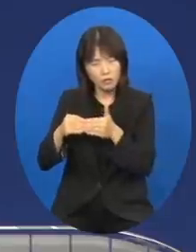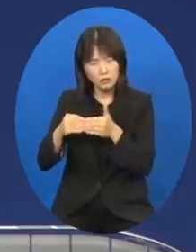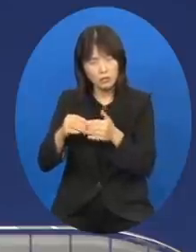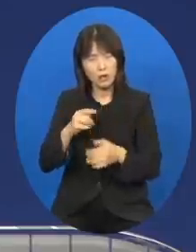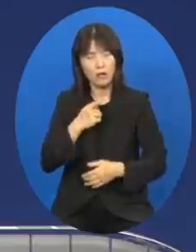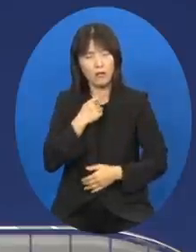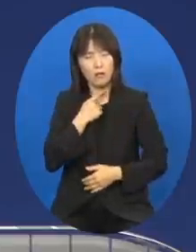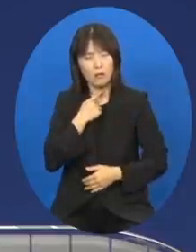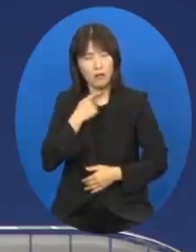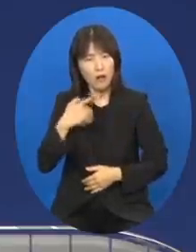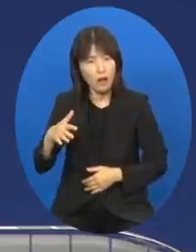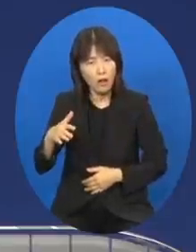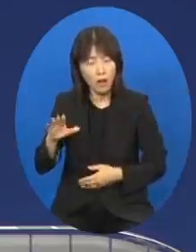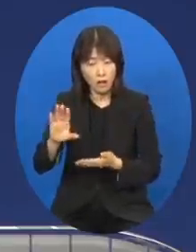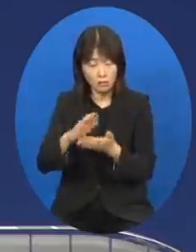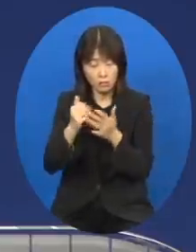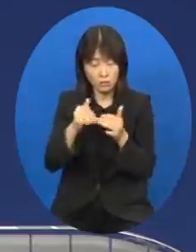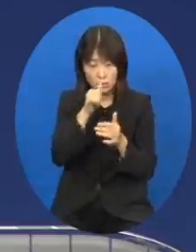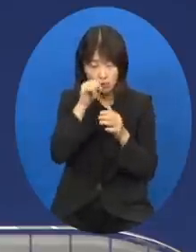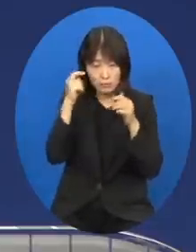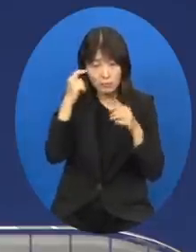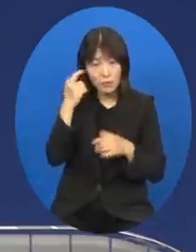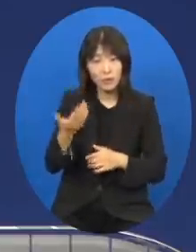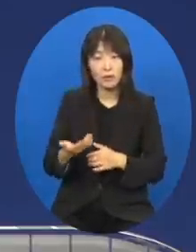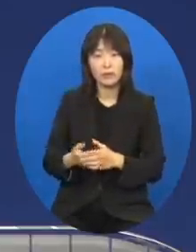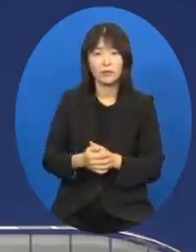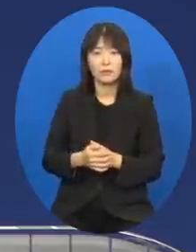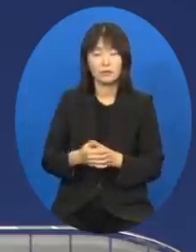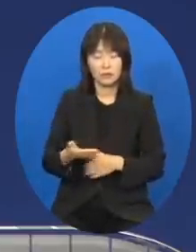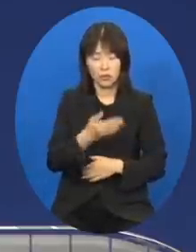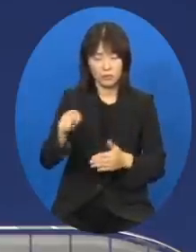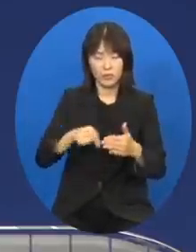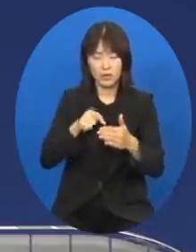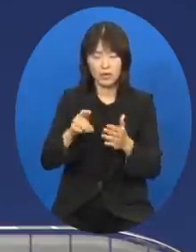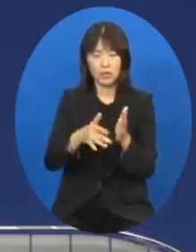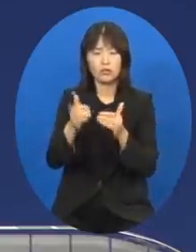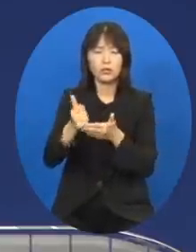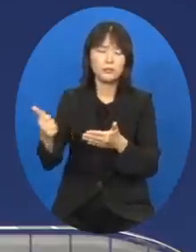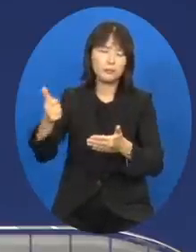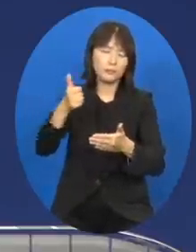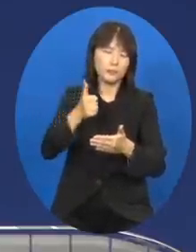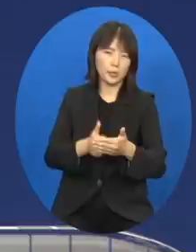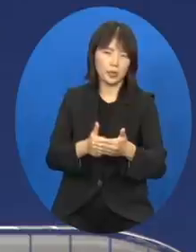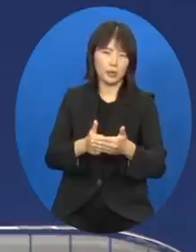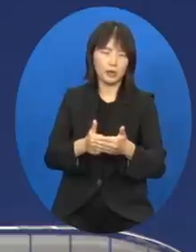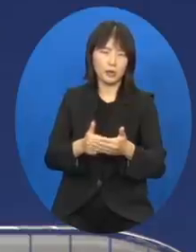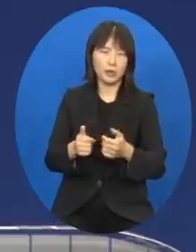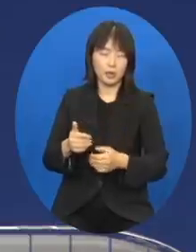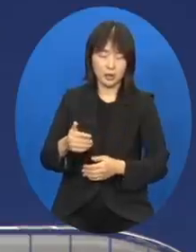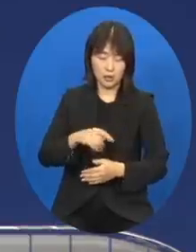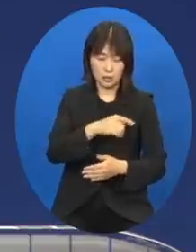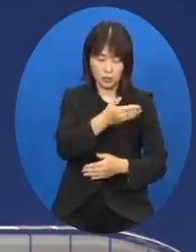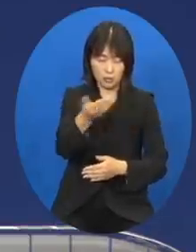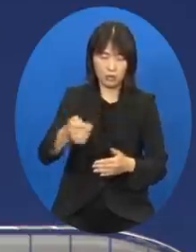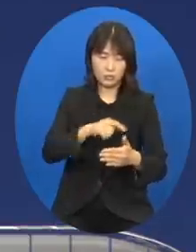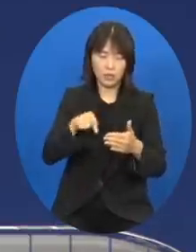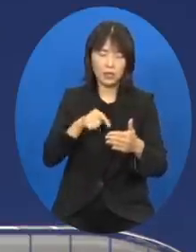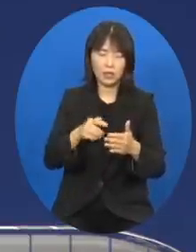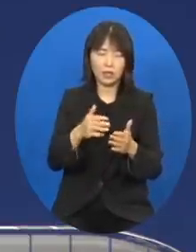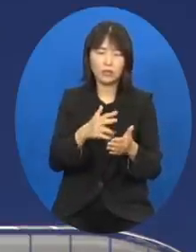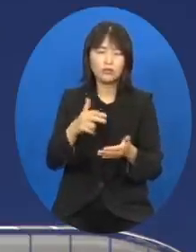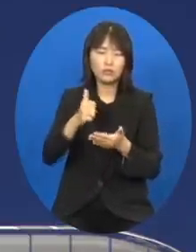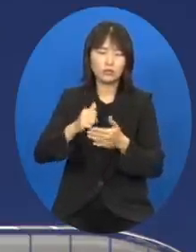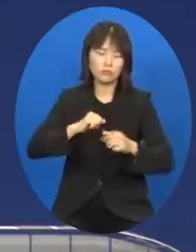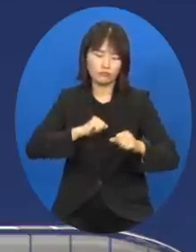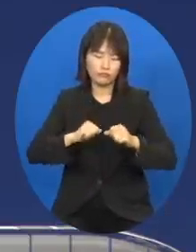않은 그리스도인이 누가 있어요? 여러분 안에 예수님이 오셨으니까. 여러분 안에서 주님이 그렇게 하고 계시는